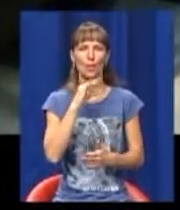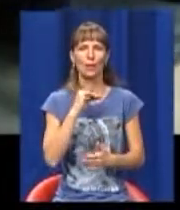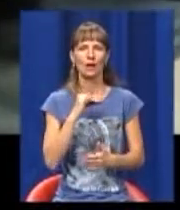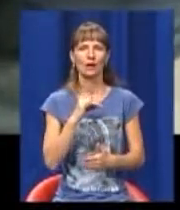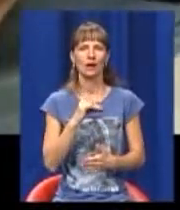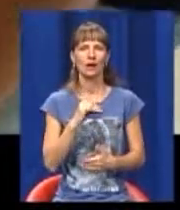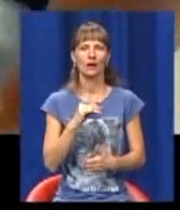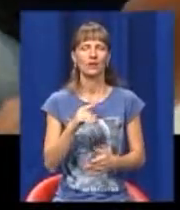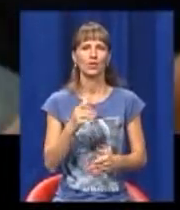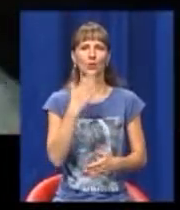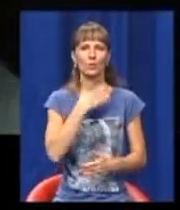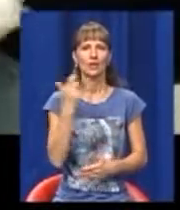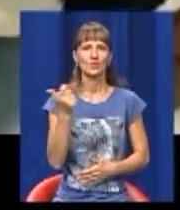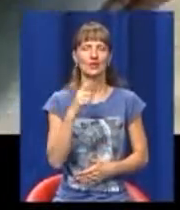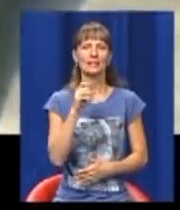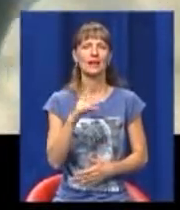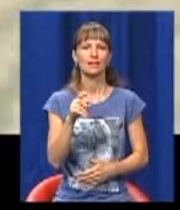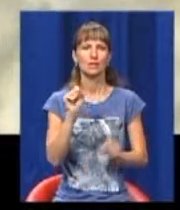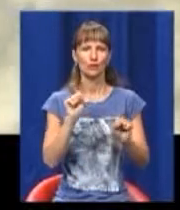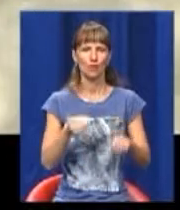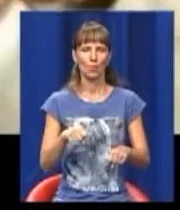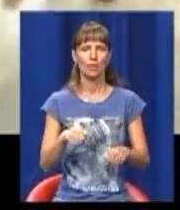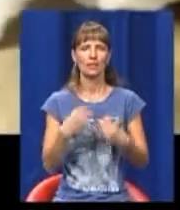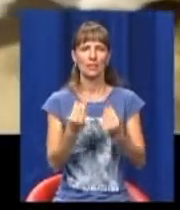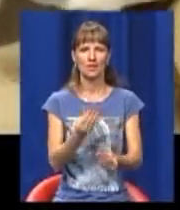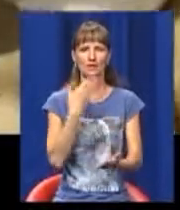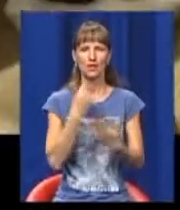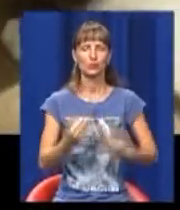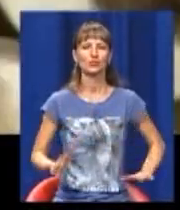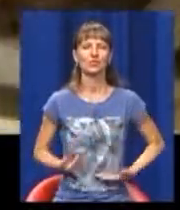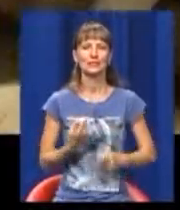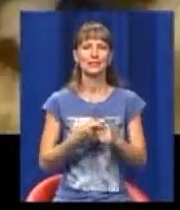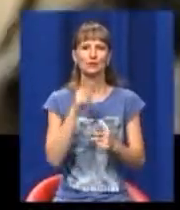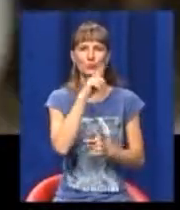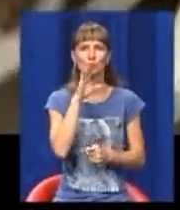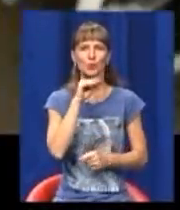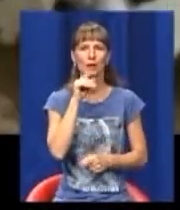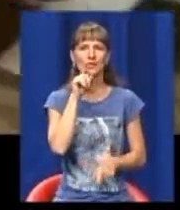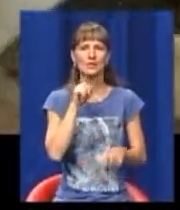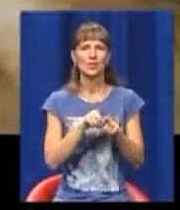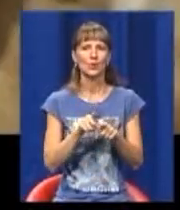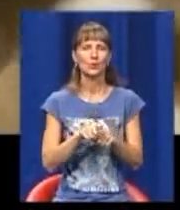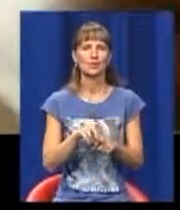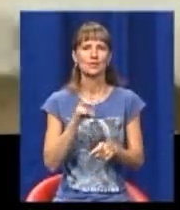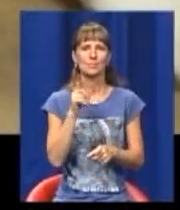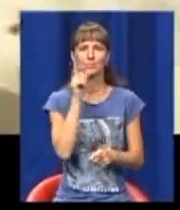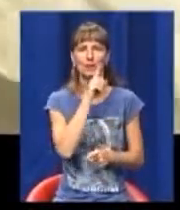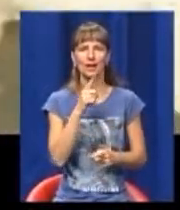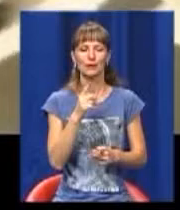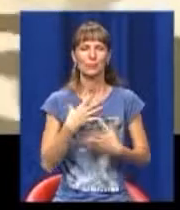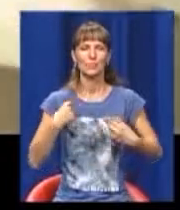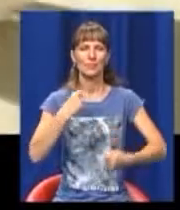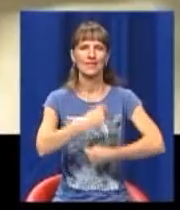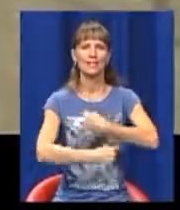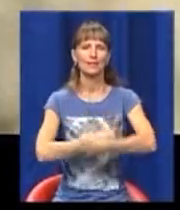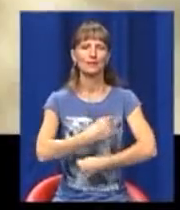одного господаря. Заради нього вона може пожертвувати життям. Цуценята бангкефа схожі на кумедних пухнастих ведмежат.